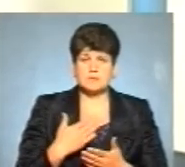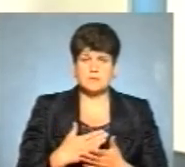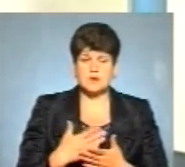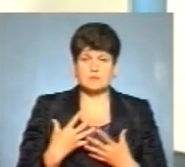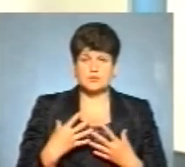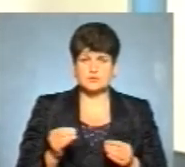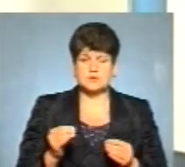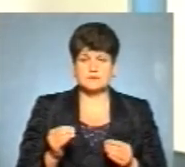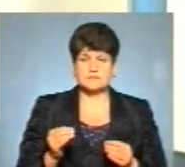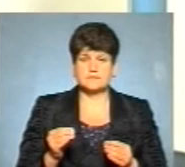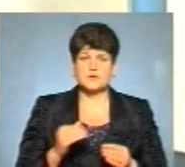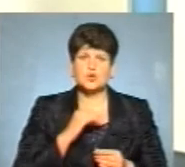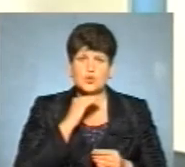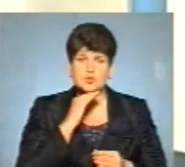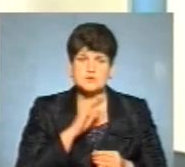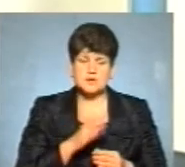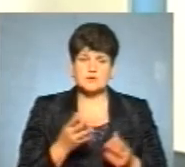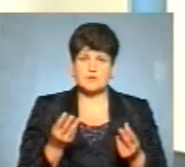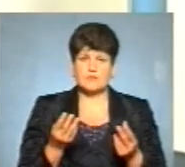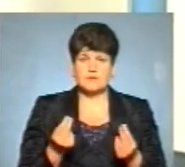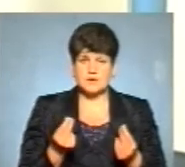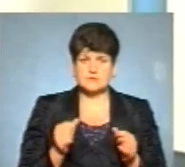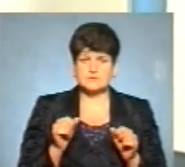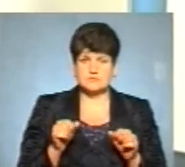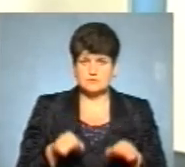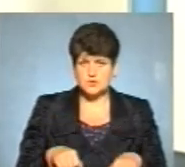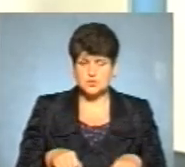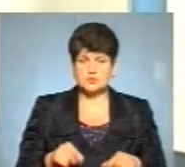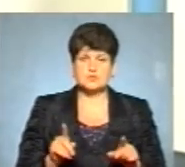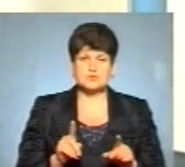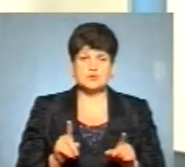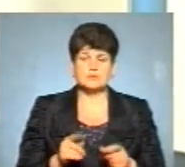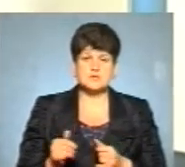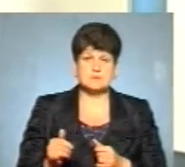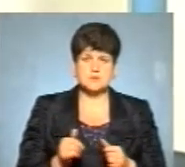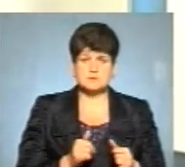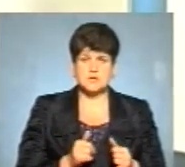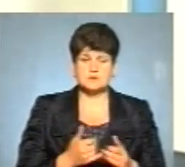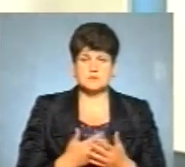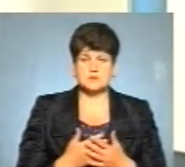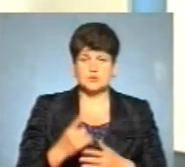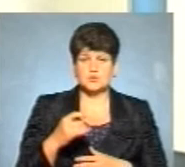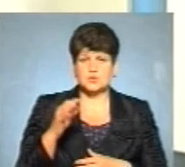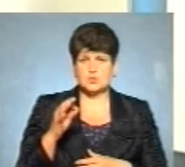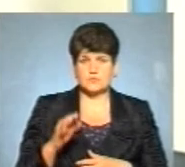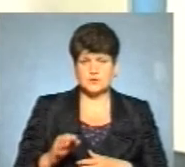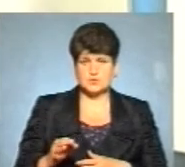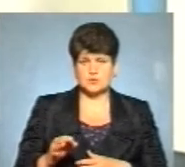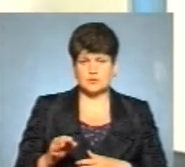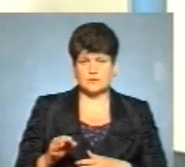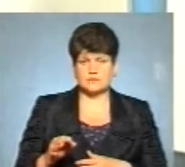вже достатньо фінансових ресурсів, щоб забезпечувати майже 100%